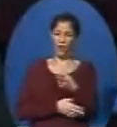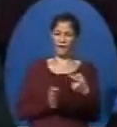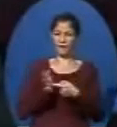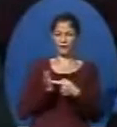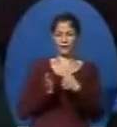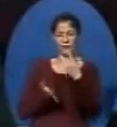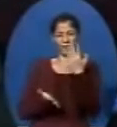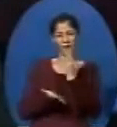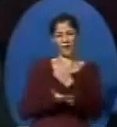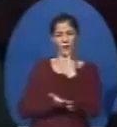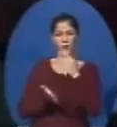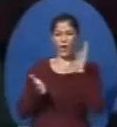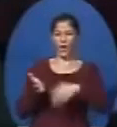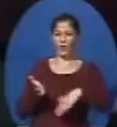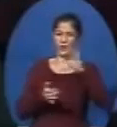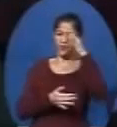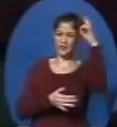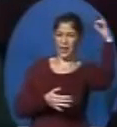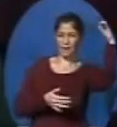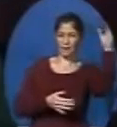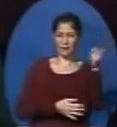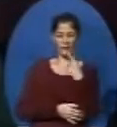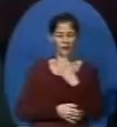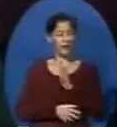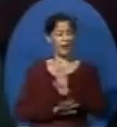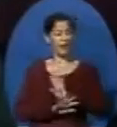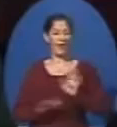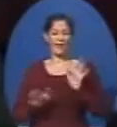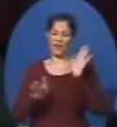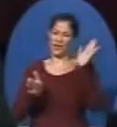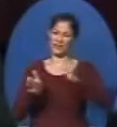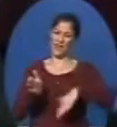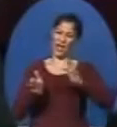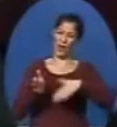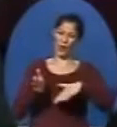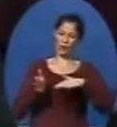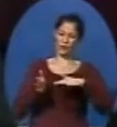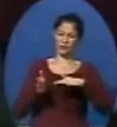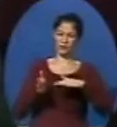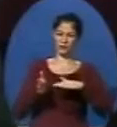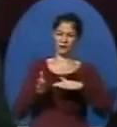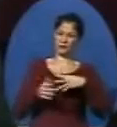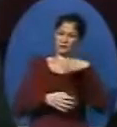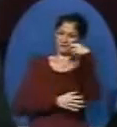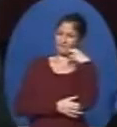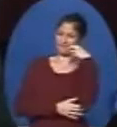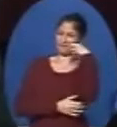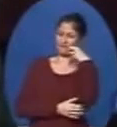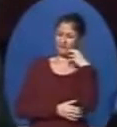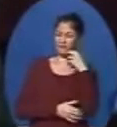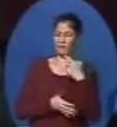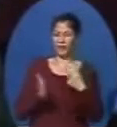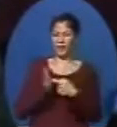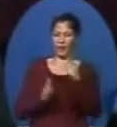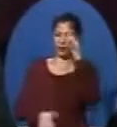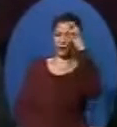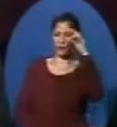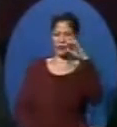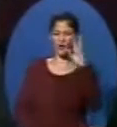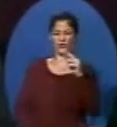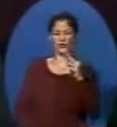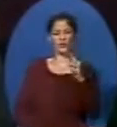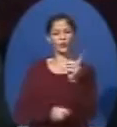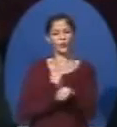הנחת סלב, כמו שאומרים. אין הנחות סלב בשב"ס, אני אומרת לך. אין, אך יש לחצים, זה נכון. והיו תקופות שאנשים לא